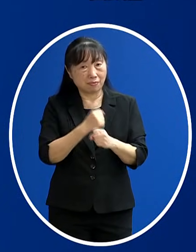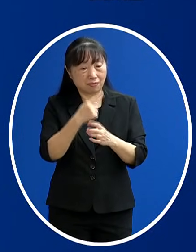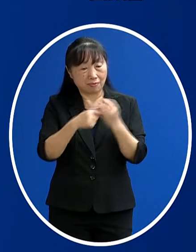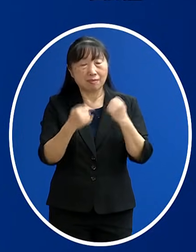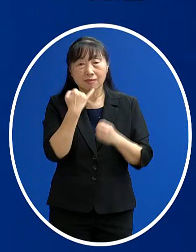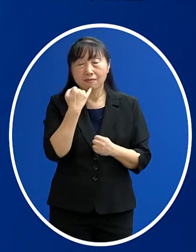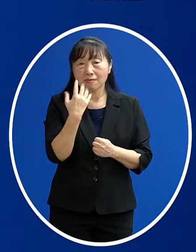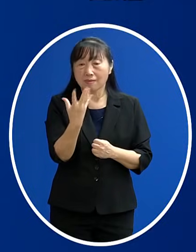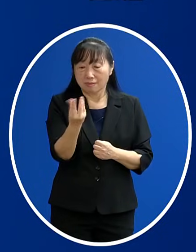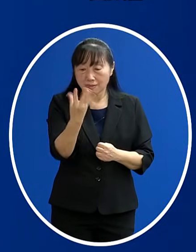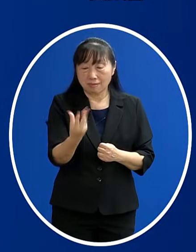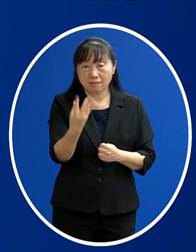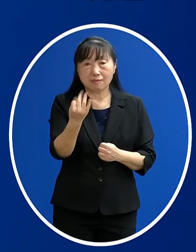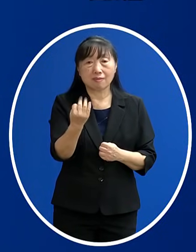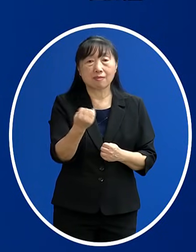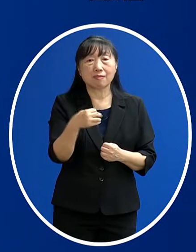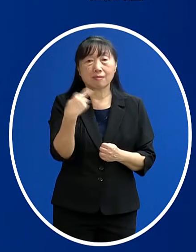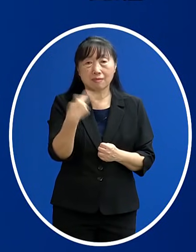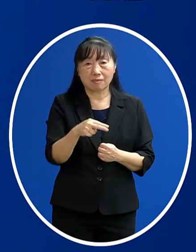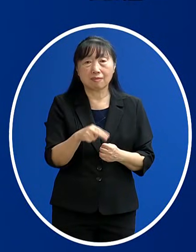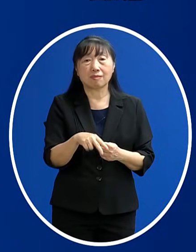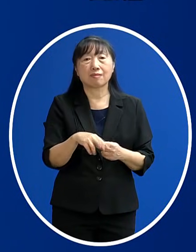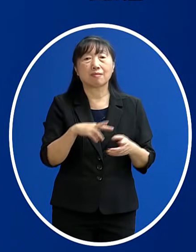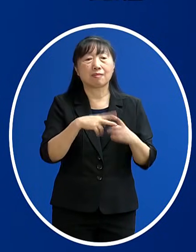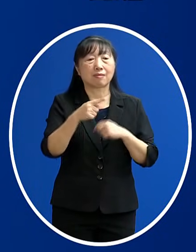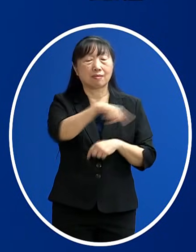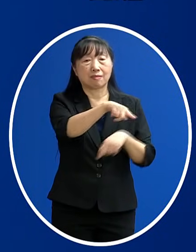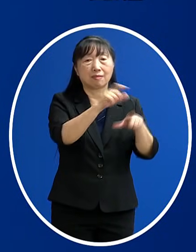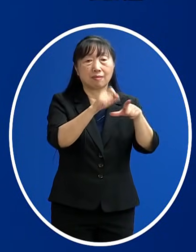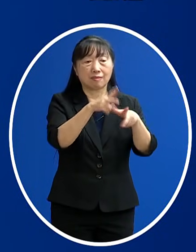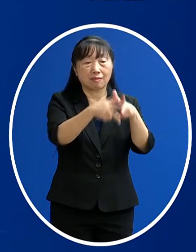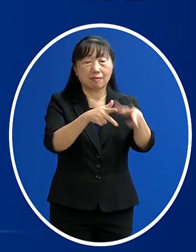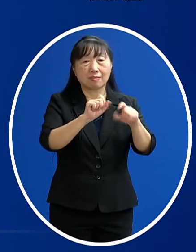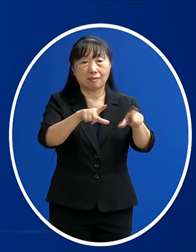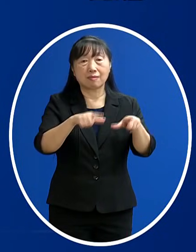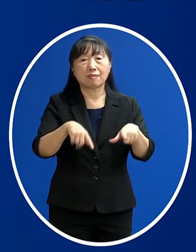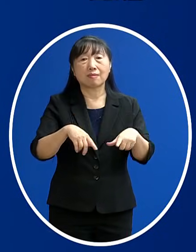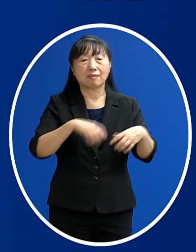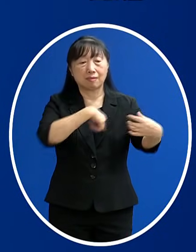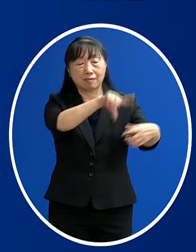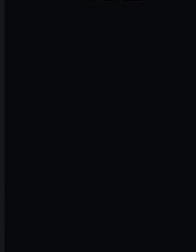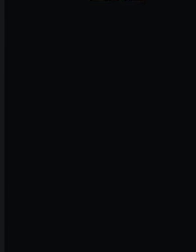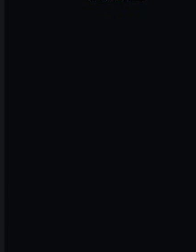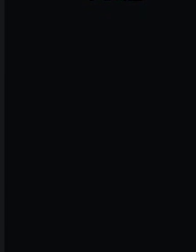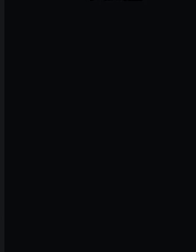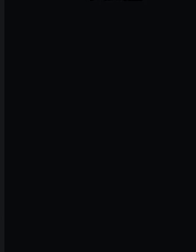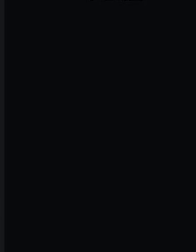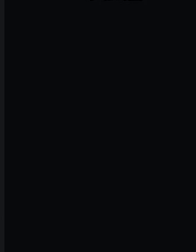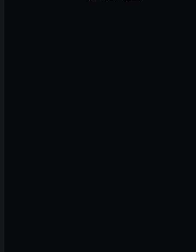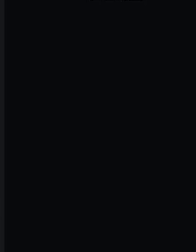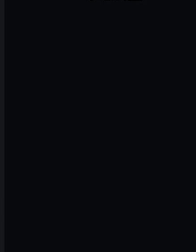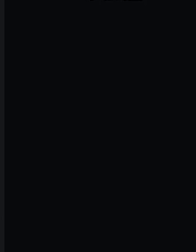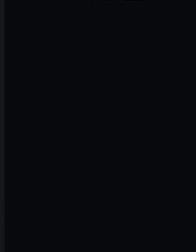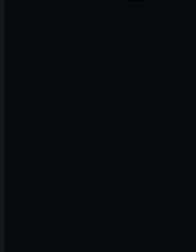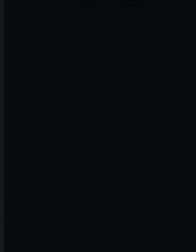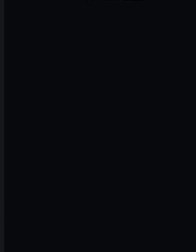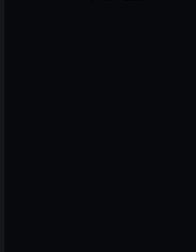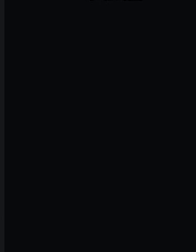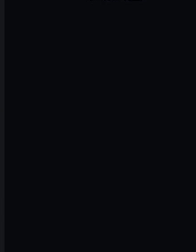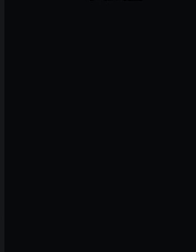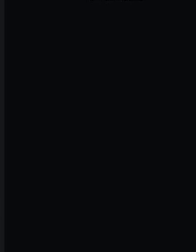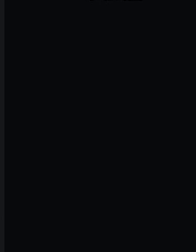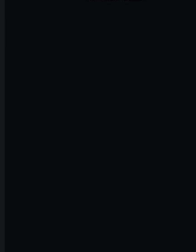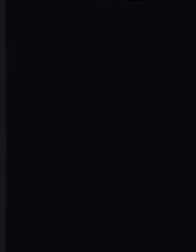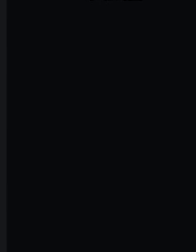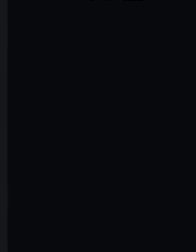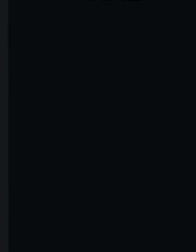步。你接下来才会可能去跟不同的厂，包括Moderna去跟他们去协商。 台湾驻美代表肖美琴在脸